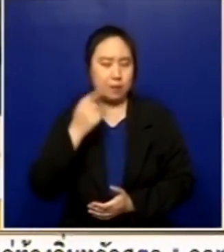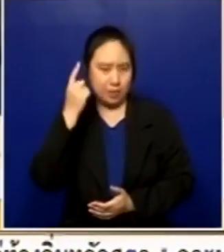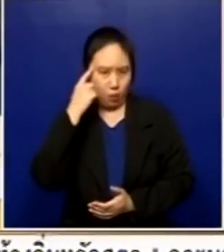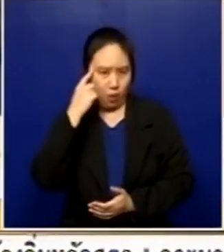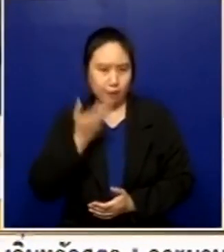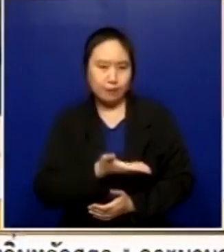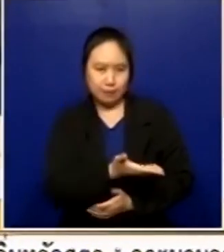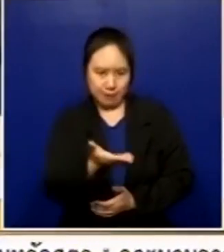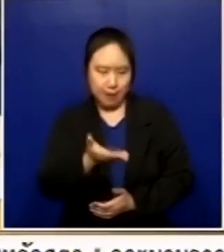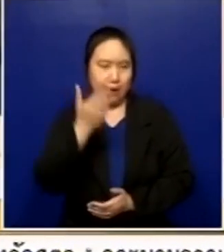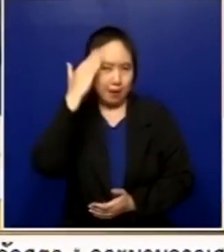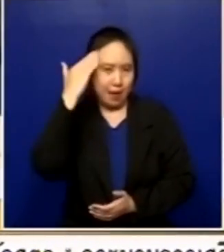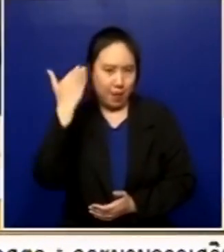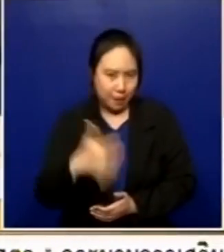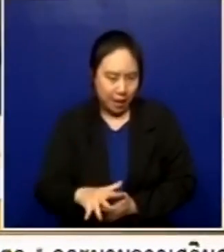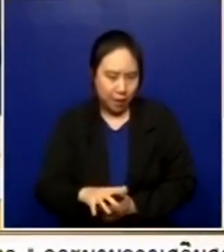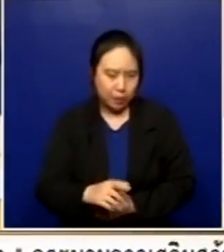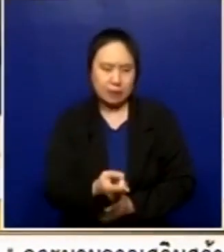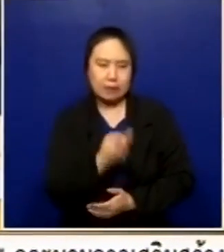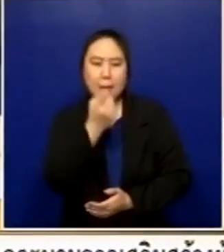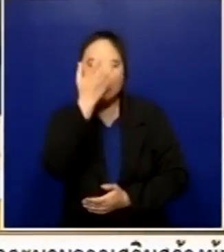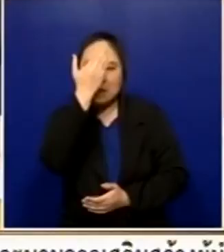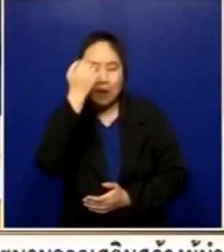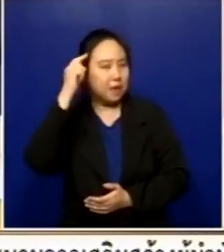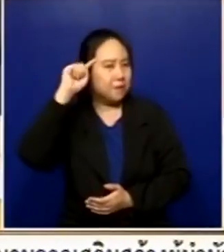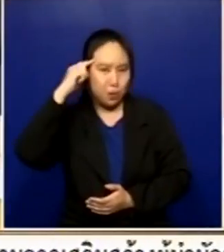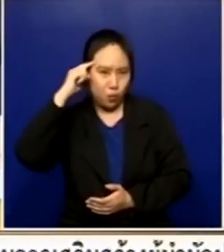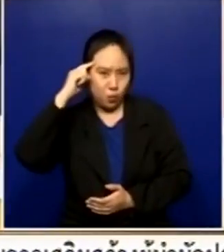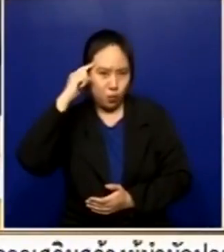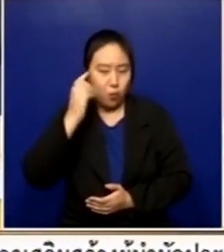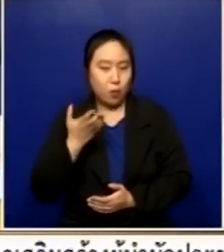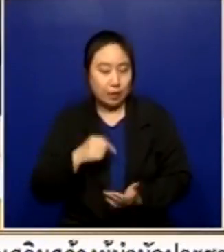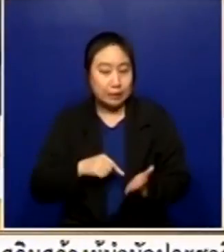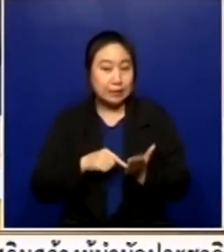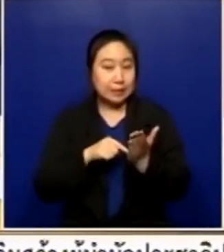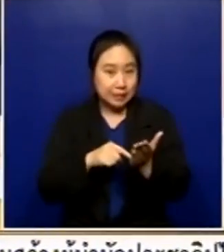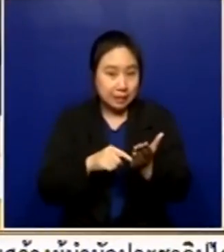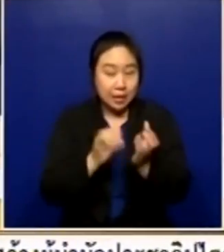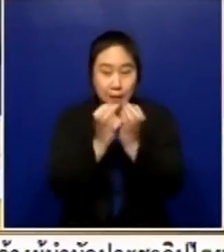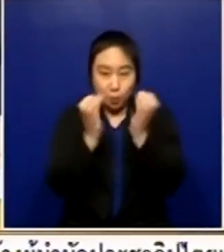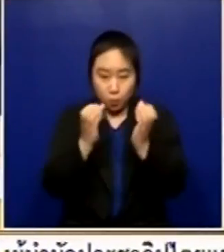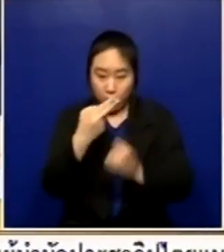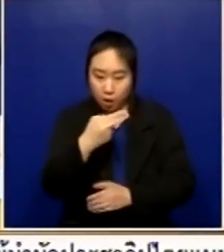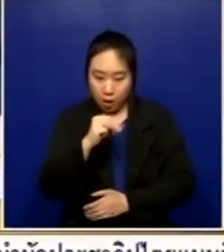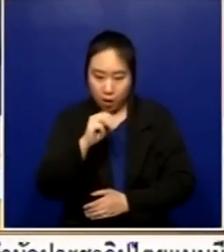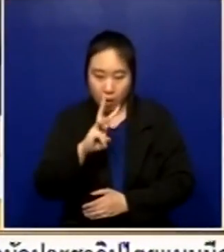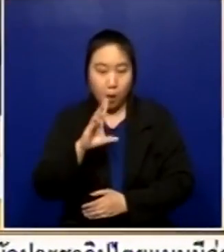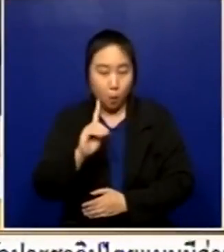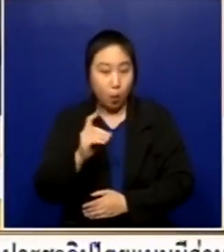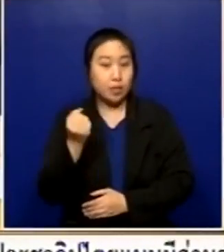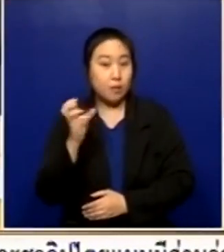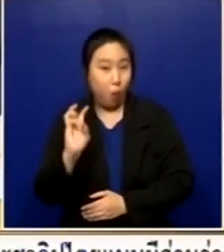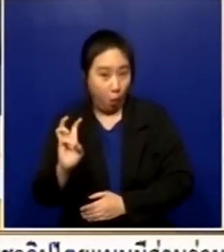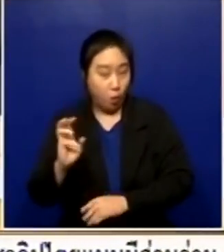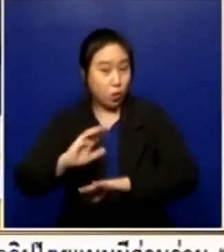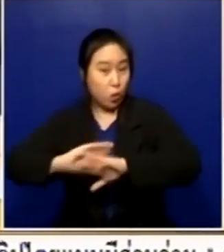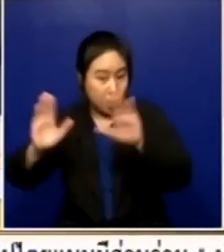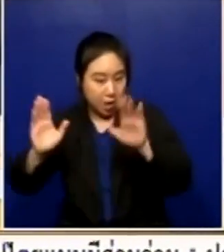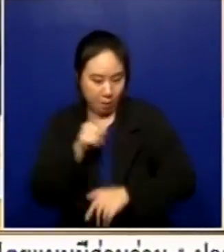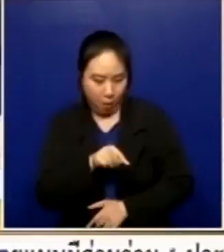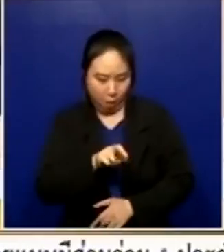ท่านทราบอยู่แล้วแต่ไม่ทราบท่านตั้งประเด็นขึ้นมาทำไมเราเสนอยกเลิกและธรรมนูญหมด 16เราไม่ได้เสนอยกเลิกราชบัญญัติ